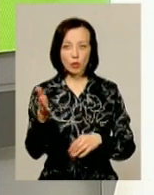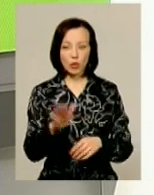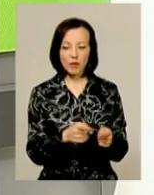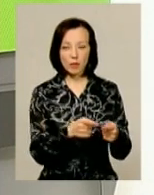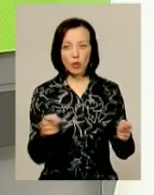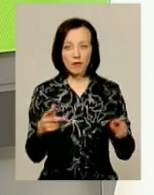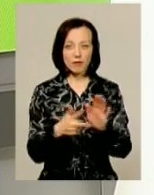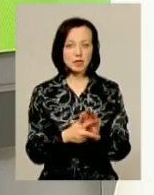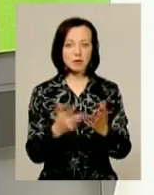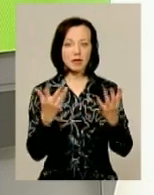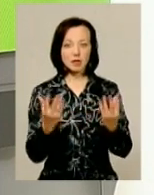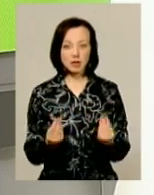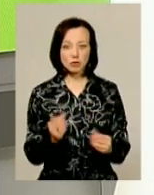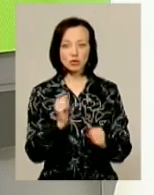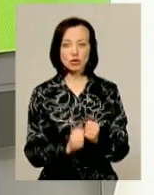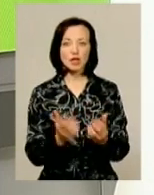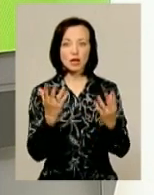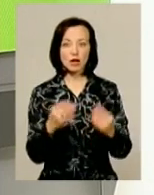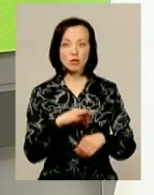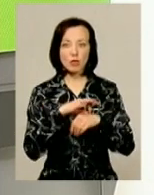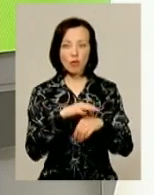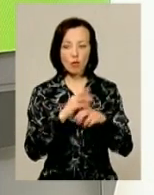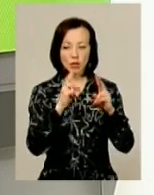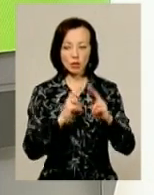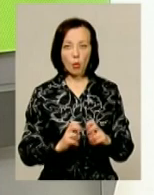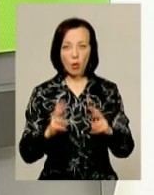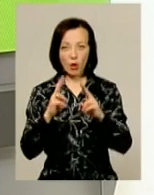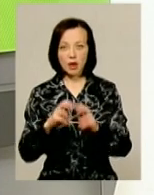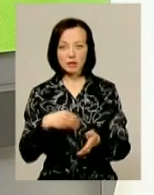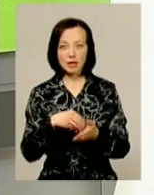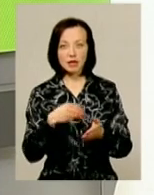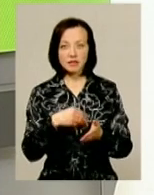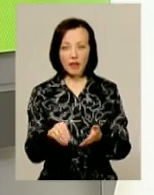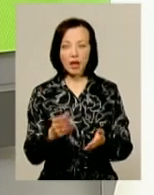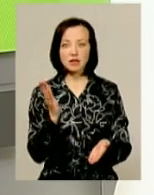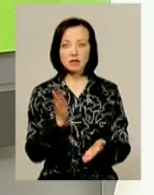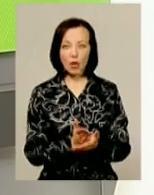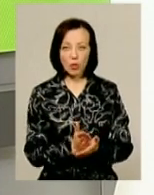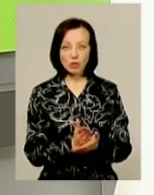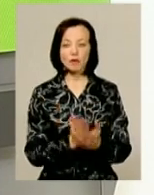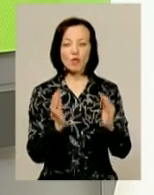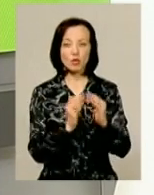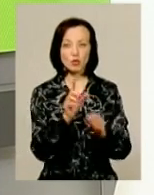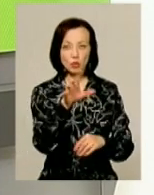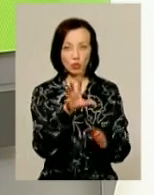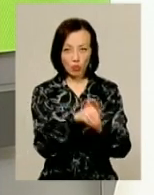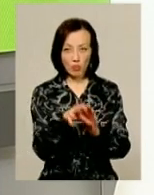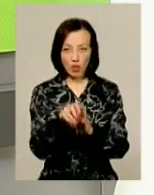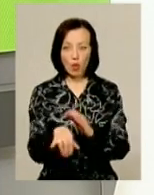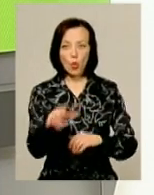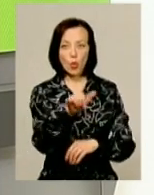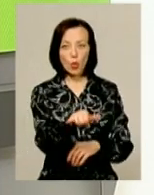протягом 8 днів щоденно проводили клінічний огляд тварин, які знаходяться в домогосподарствах